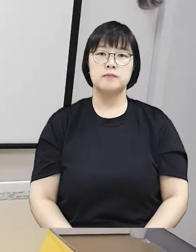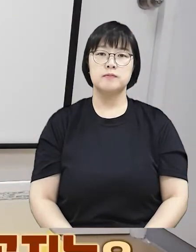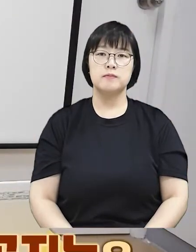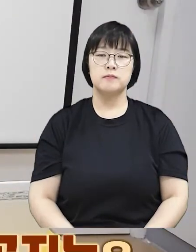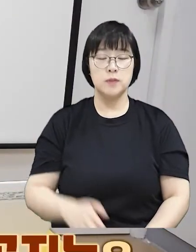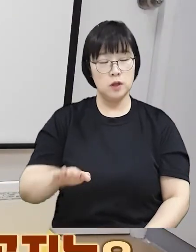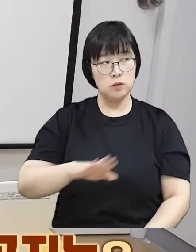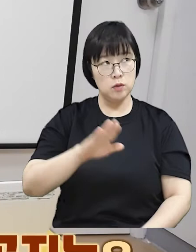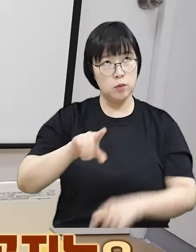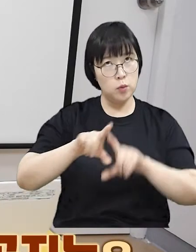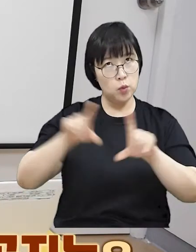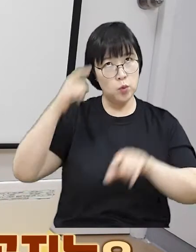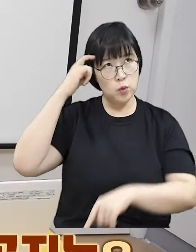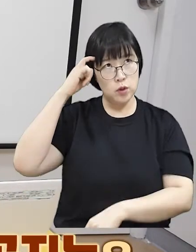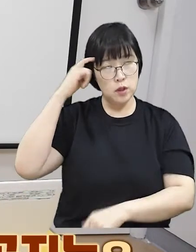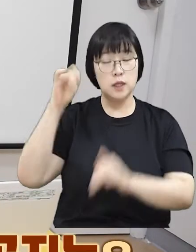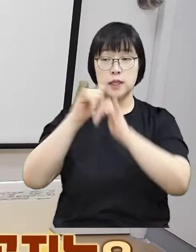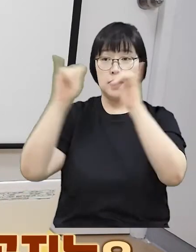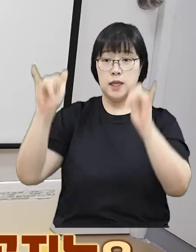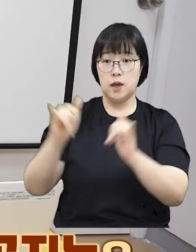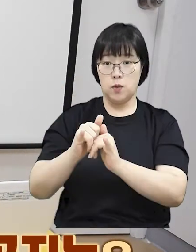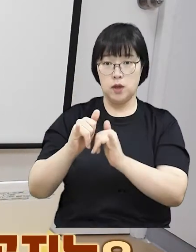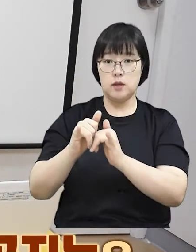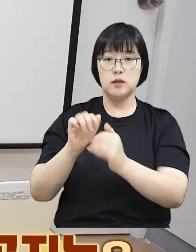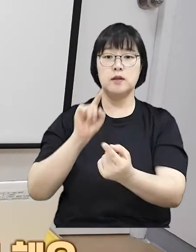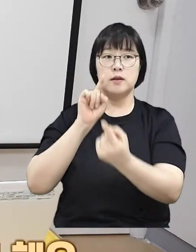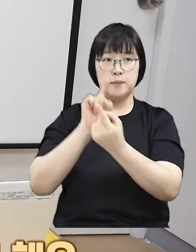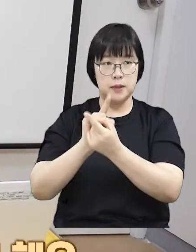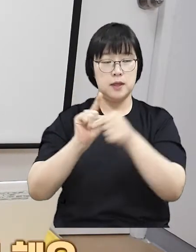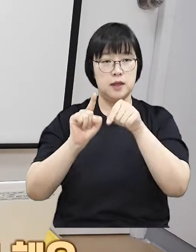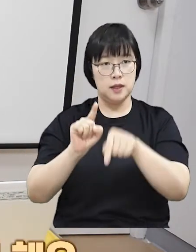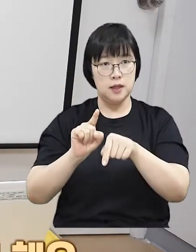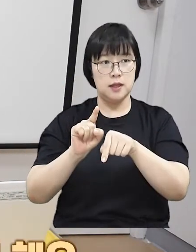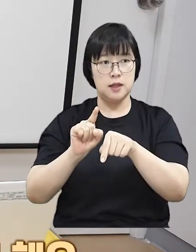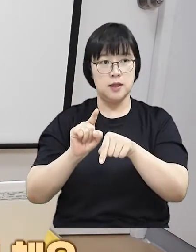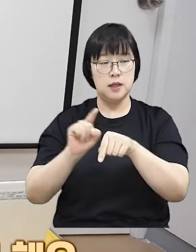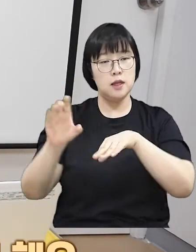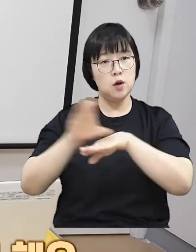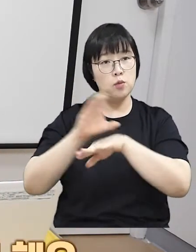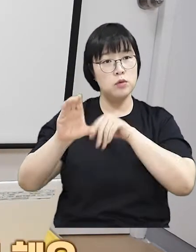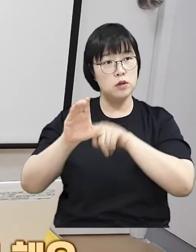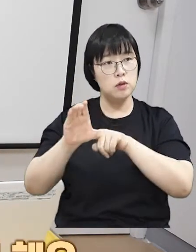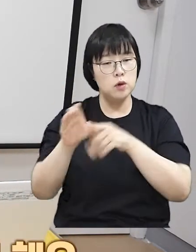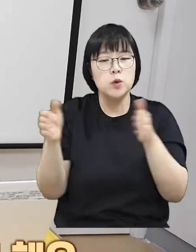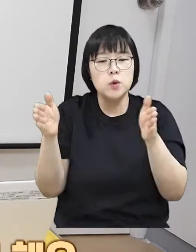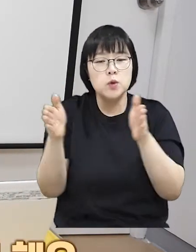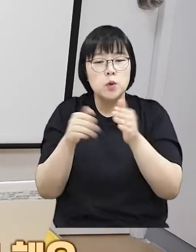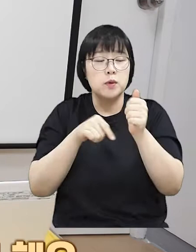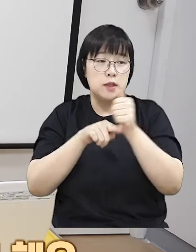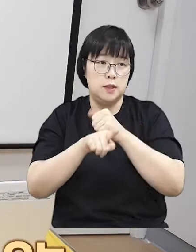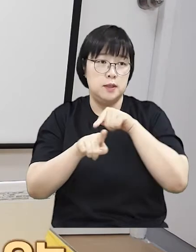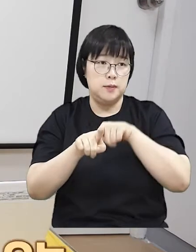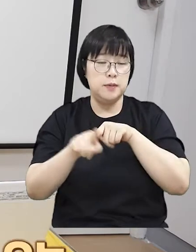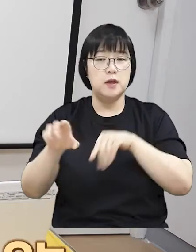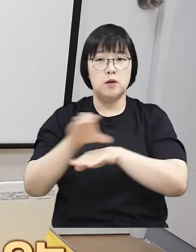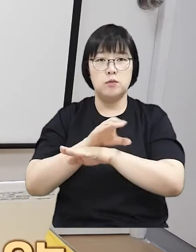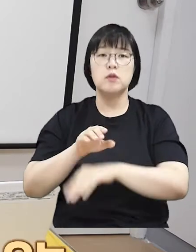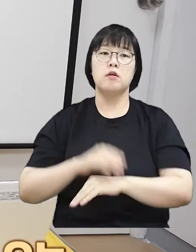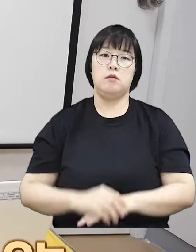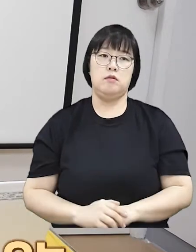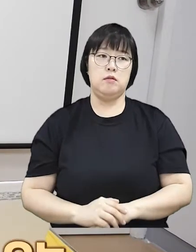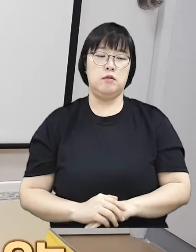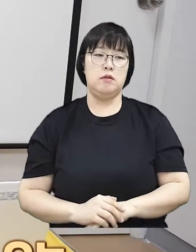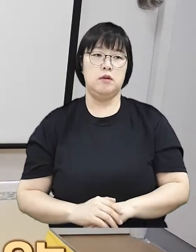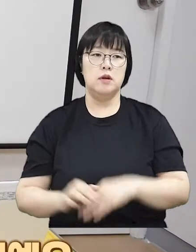우리가 일반적으로 사회에서 접하는 인공지능은 좁은 의미의 작은 인공지능이라고 해요. 그래서 그걸 한번